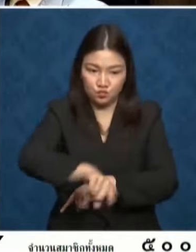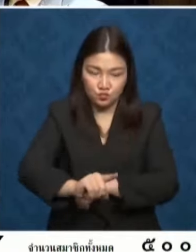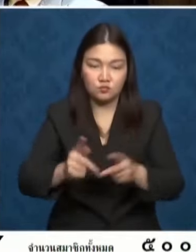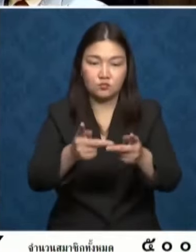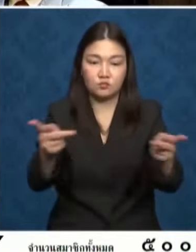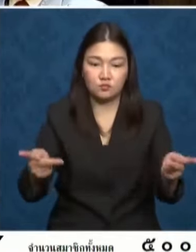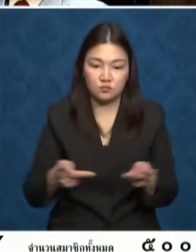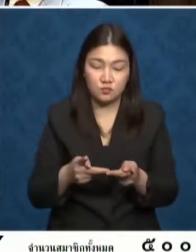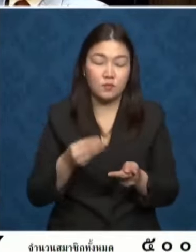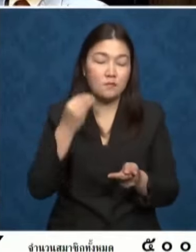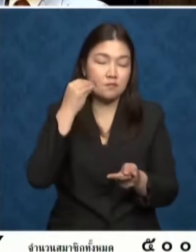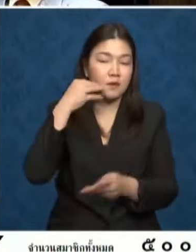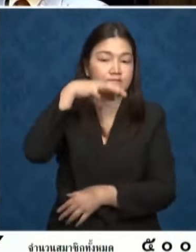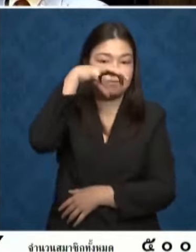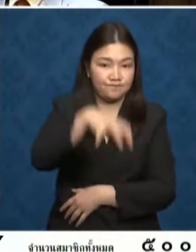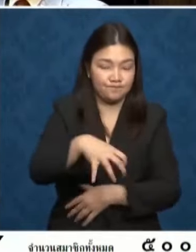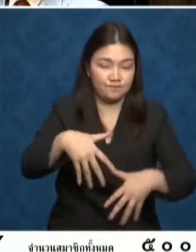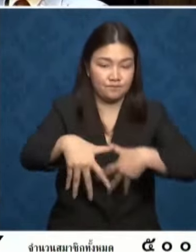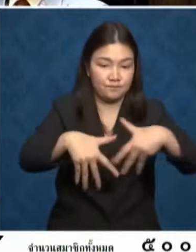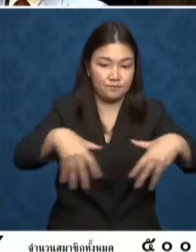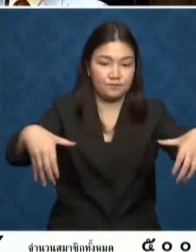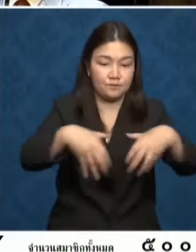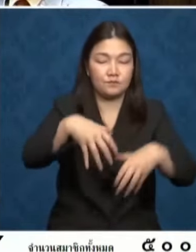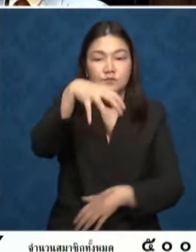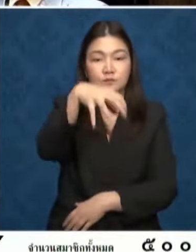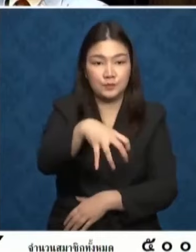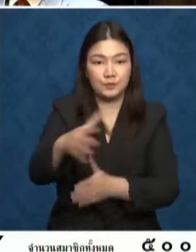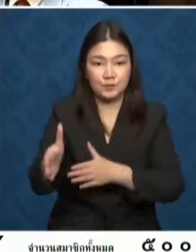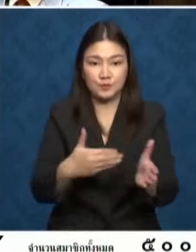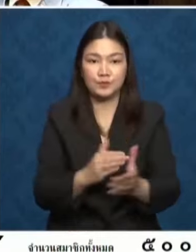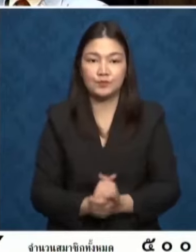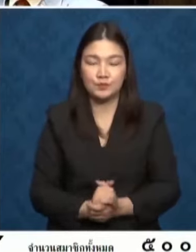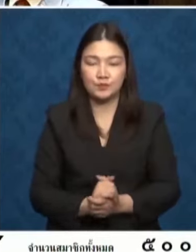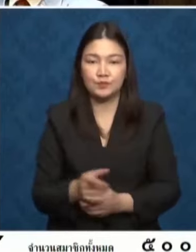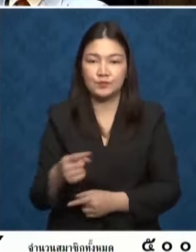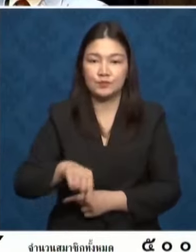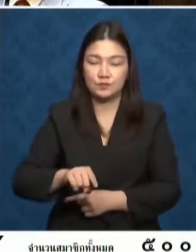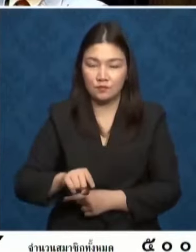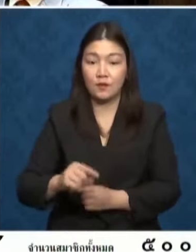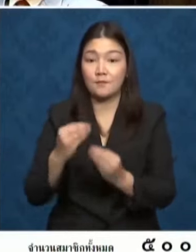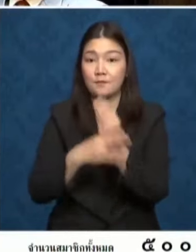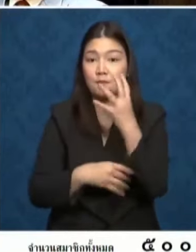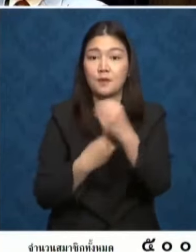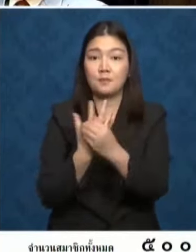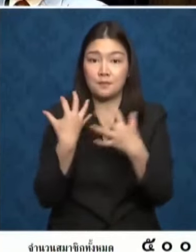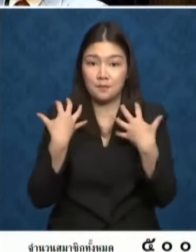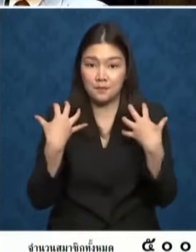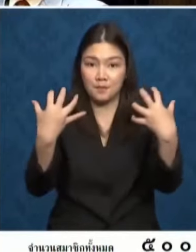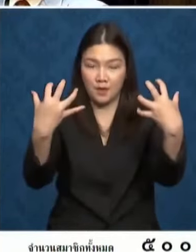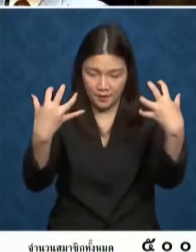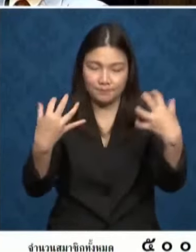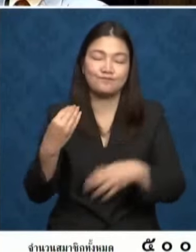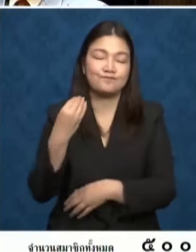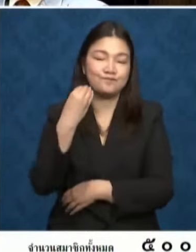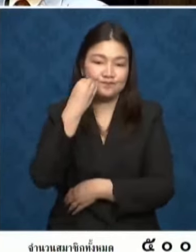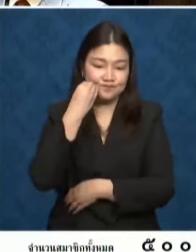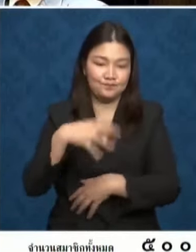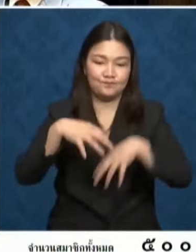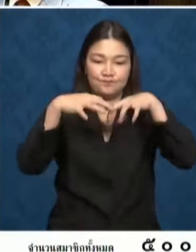แกงหรือตามชายฝั่งมีอาชีพทำการประมงกลุ่มที่อาศัยในป่าที่ยังคงดำรงชีวิตด้วยการ